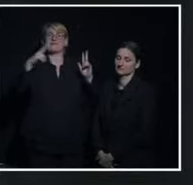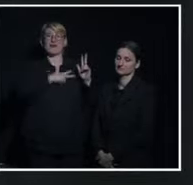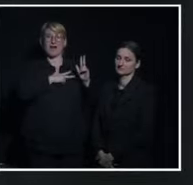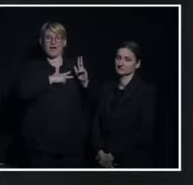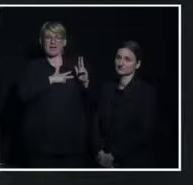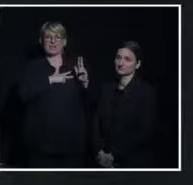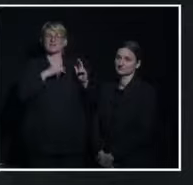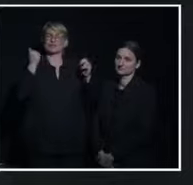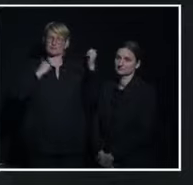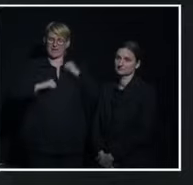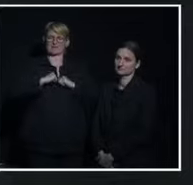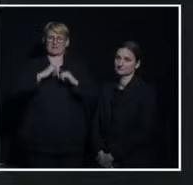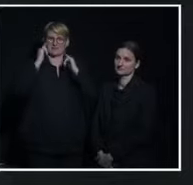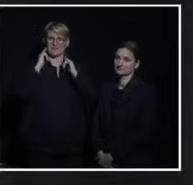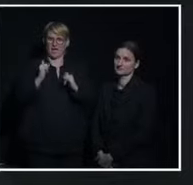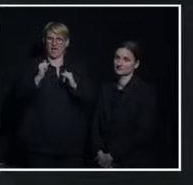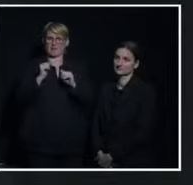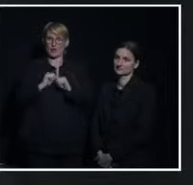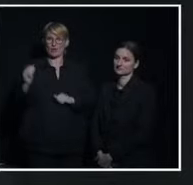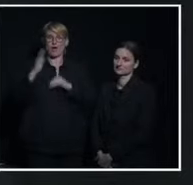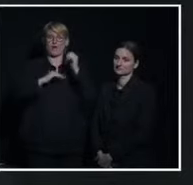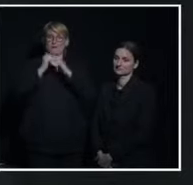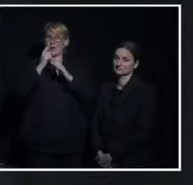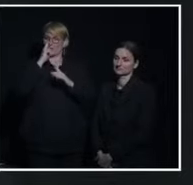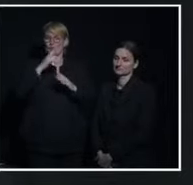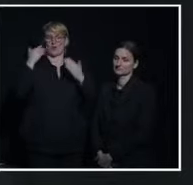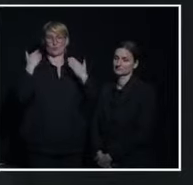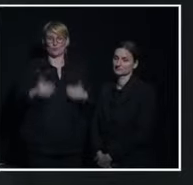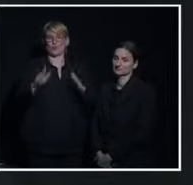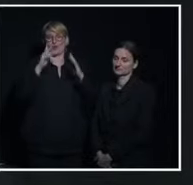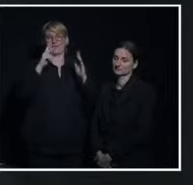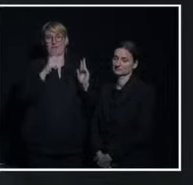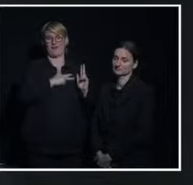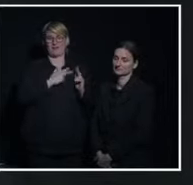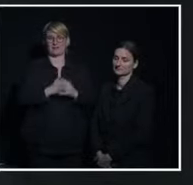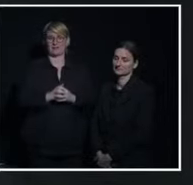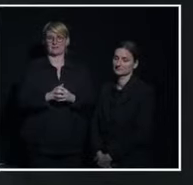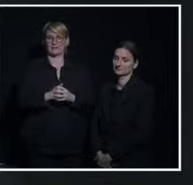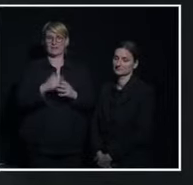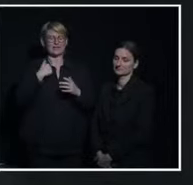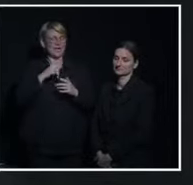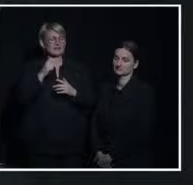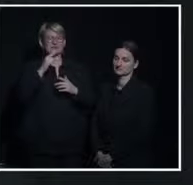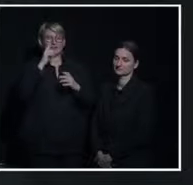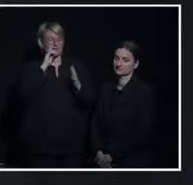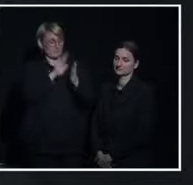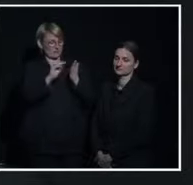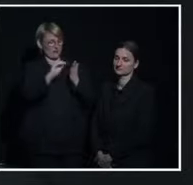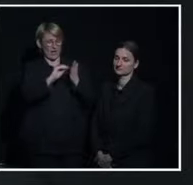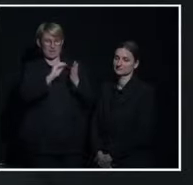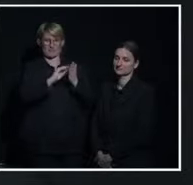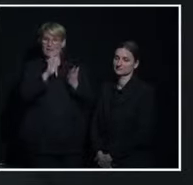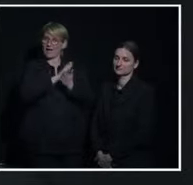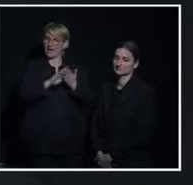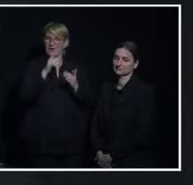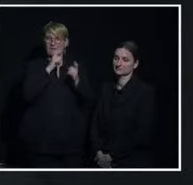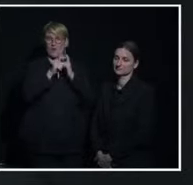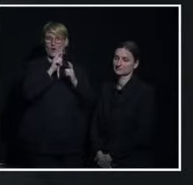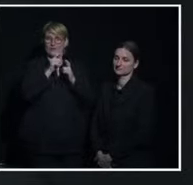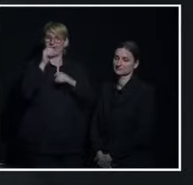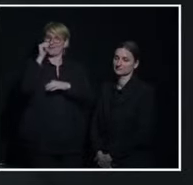aufbauen. Ich kann nicht verhindern, dass durch das, was ich in einfachen Worten niedergeschrieben habe, alte Wunden aufgerissen